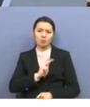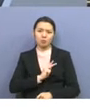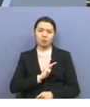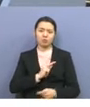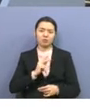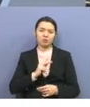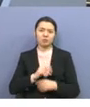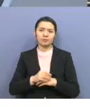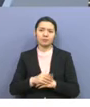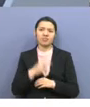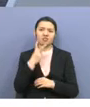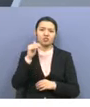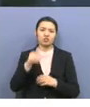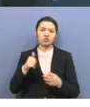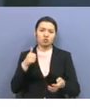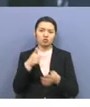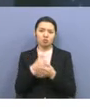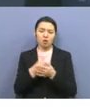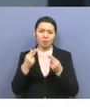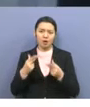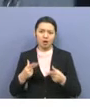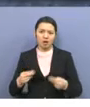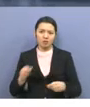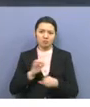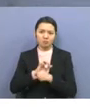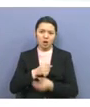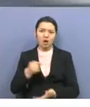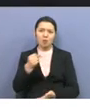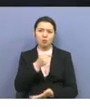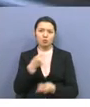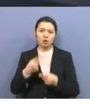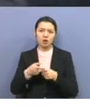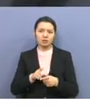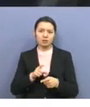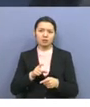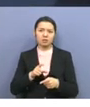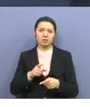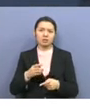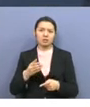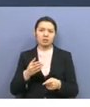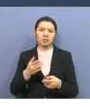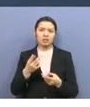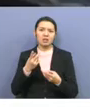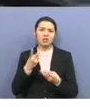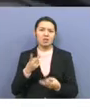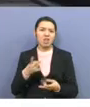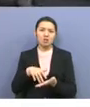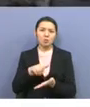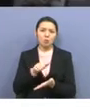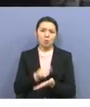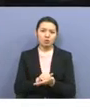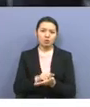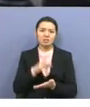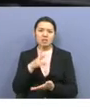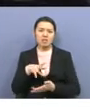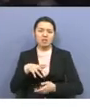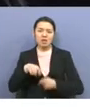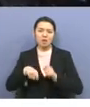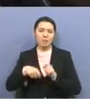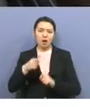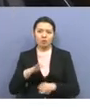Тәулігіне 200 мың пакетпен полиэтилен үлдірі шығады. Бұл ірімейтін ғасырлар бойы шірімейтін өнім. Осының қоршаған ортаға